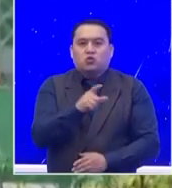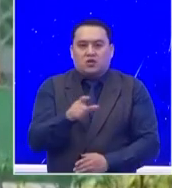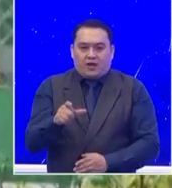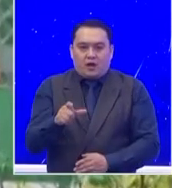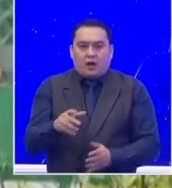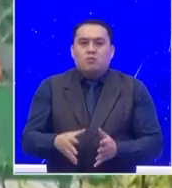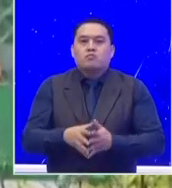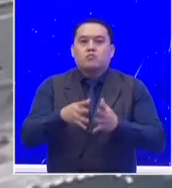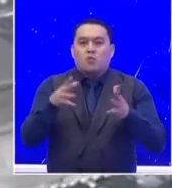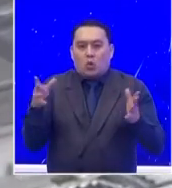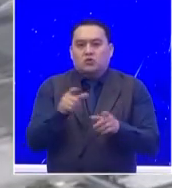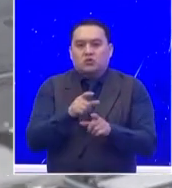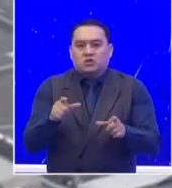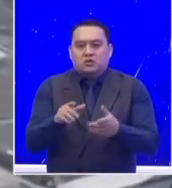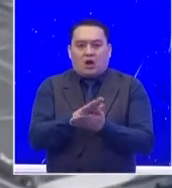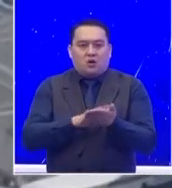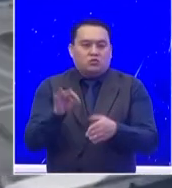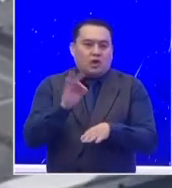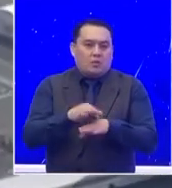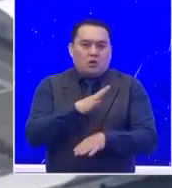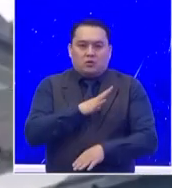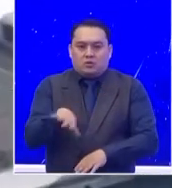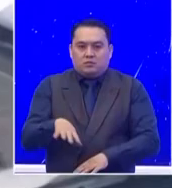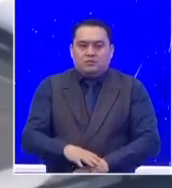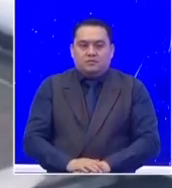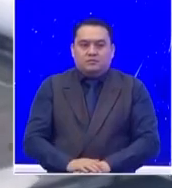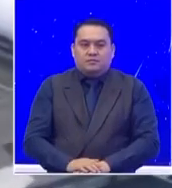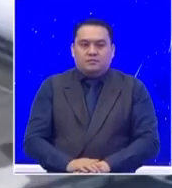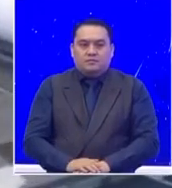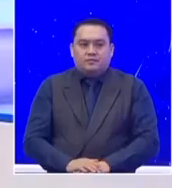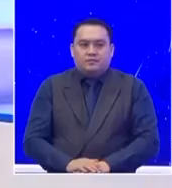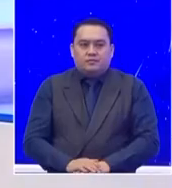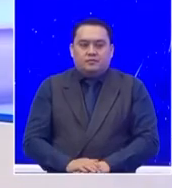человек. Причем у большинства никаких симптомов и не было.